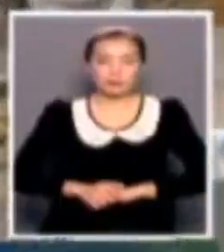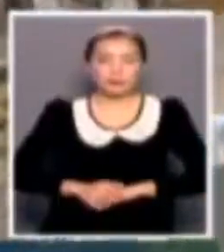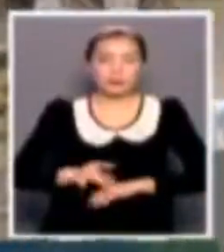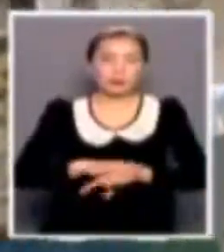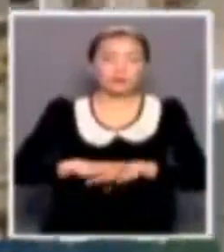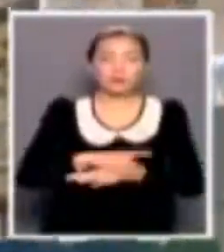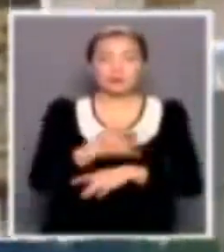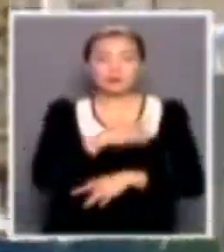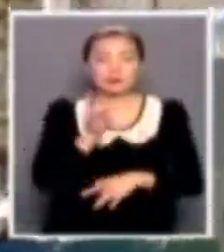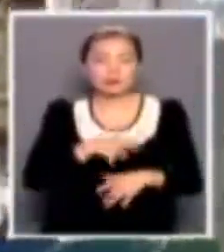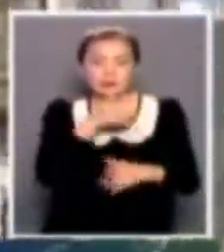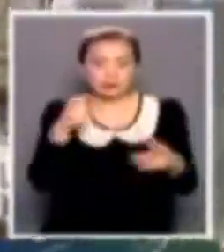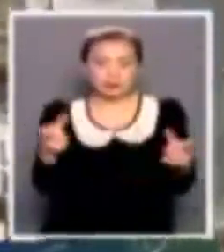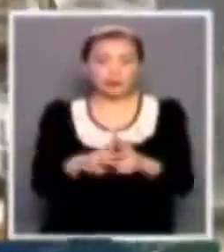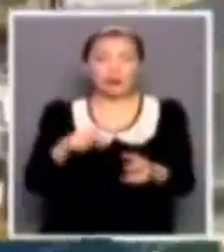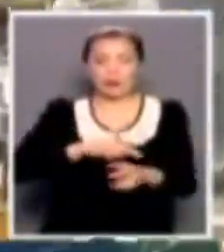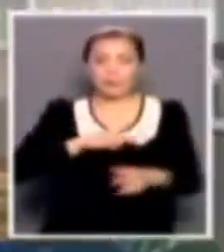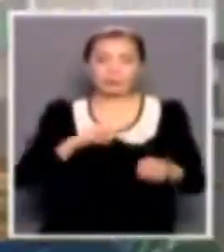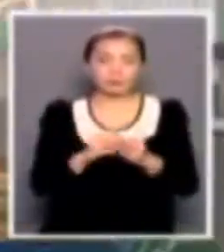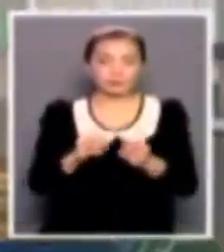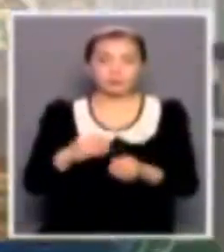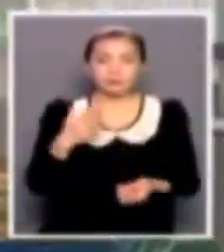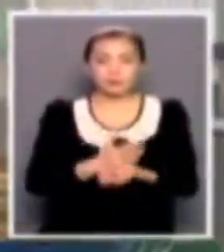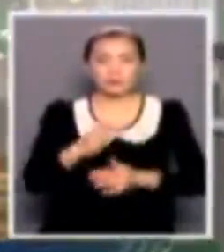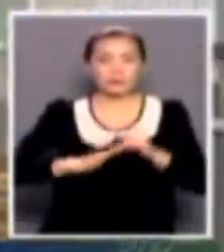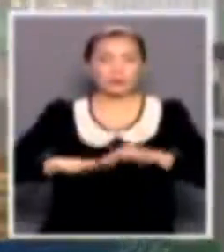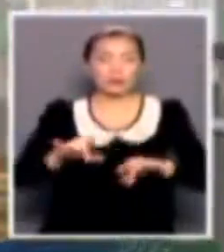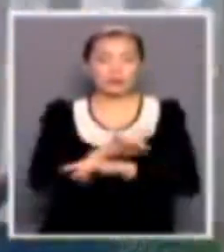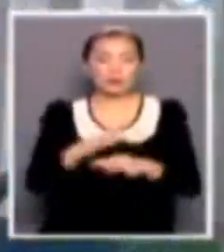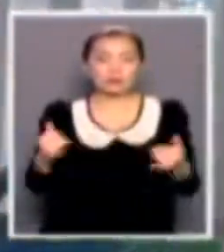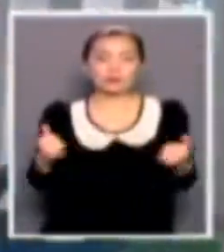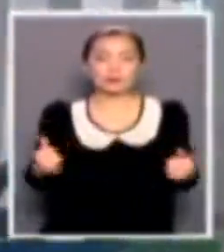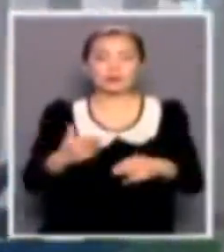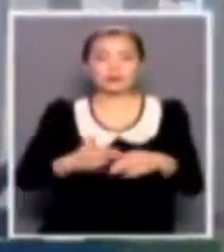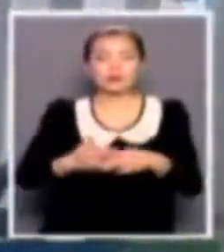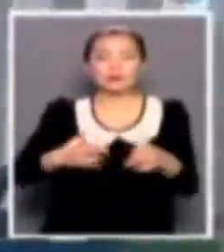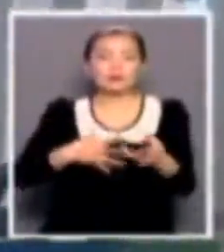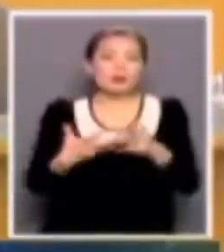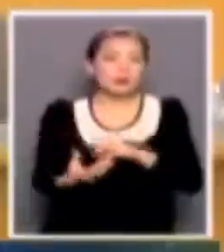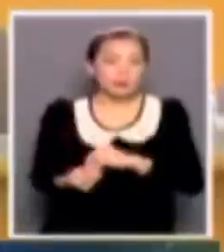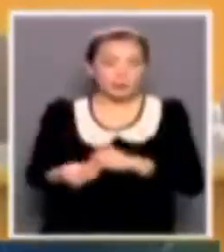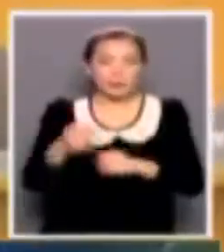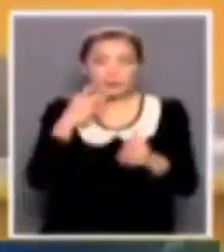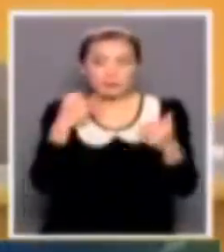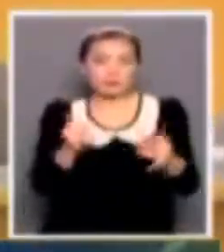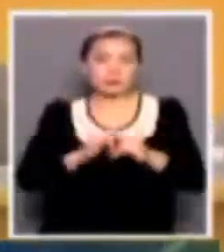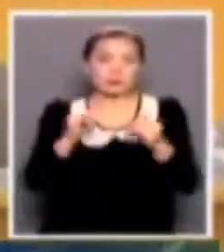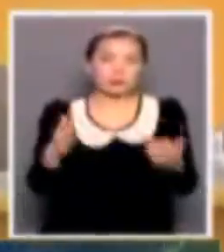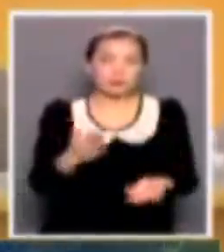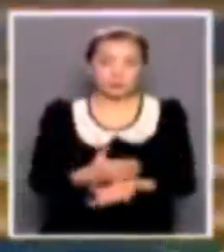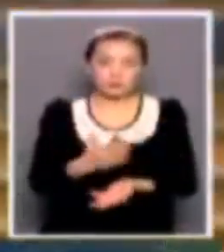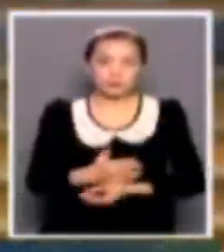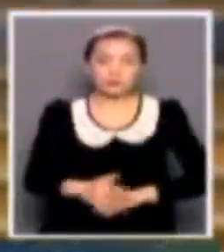Елдегі қатаң карантин кезінде де мұнда жұмыс тоқтамаған. Мамандардың айтуынша, қазір металдан жасалатын жабдықтарға сұраныс артып